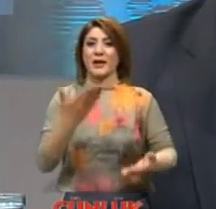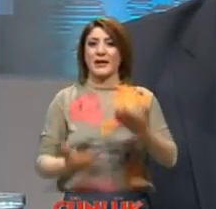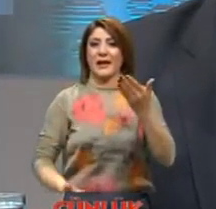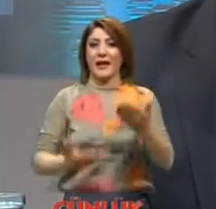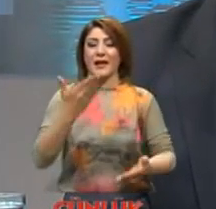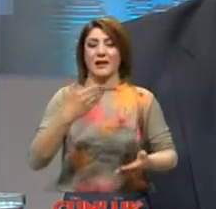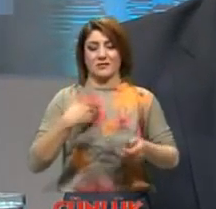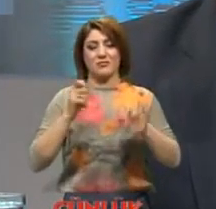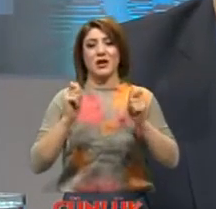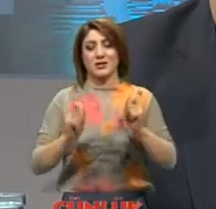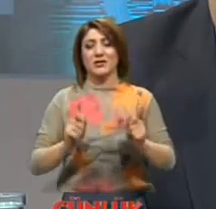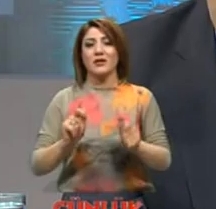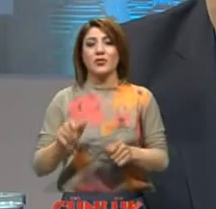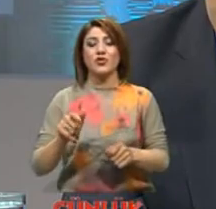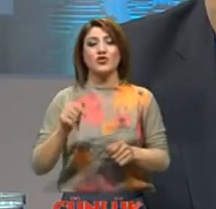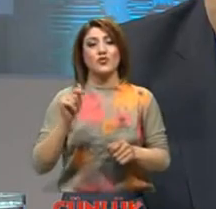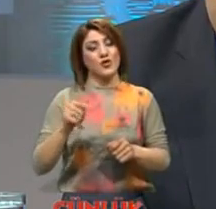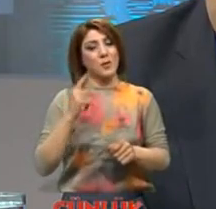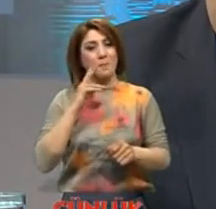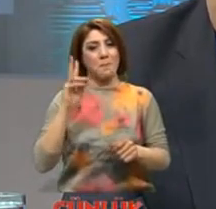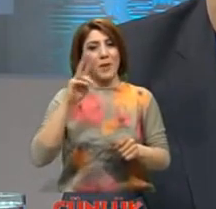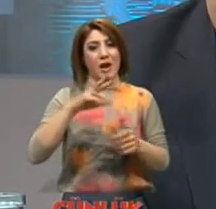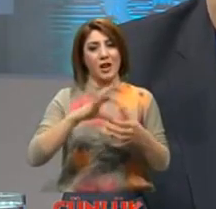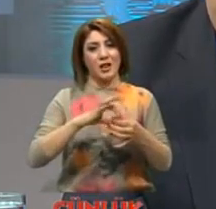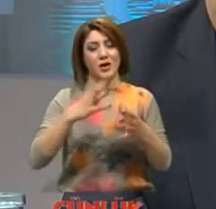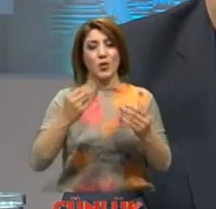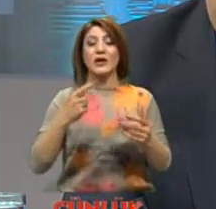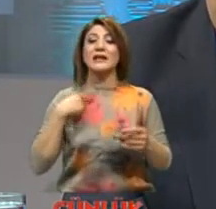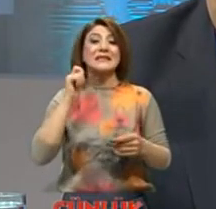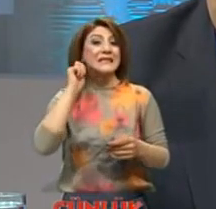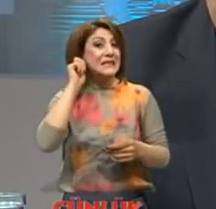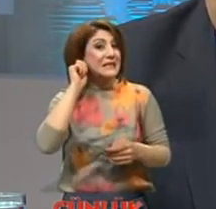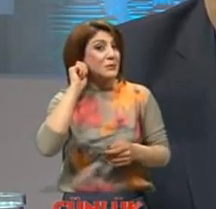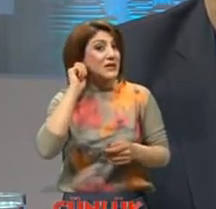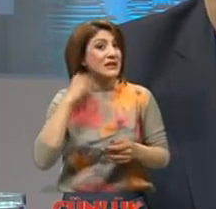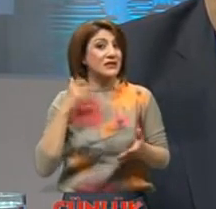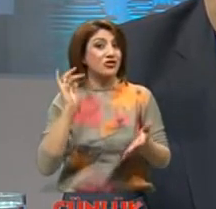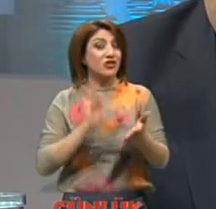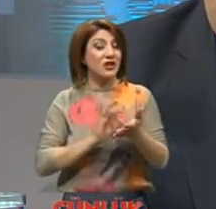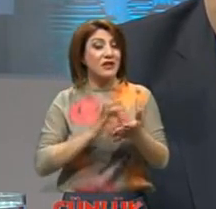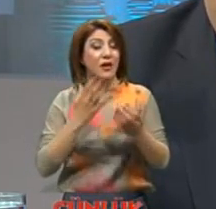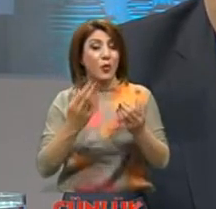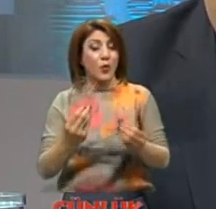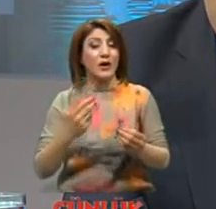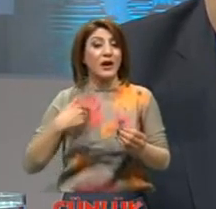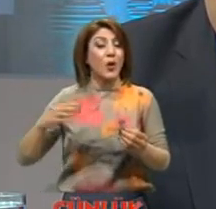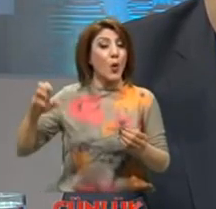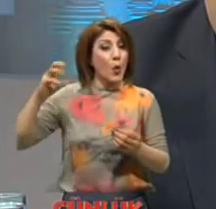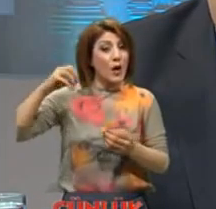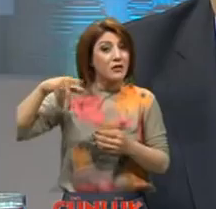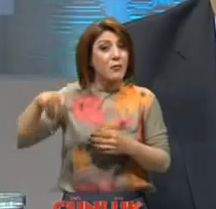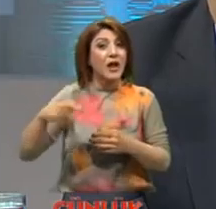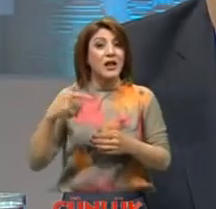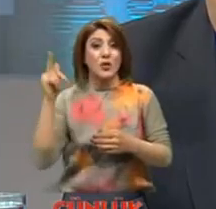Ne yapıyoruz? Hı hı. Bu manada şurada birkaç rakam vereyim. Disiplin cezası anlamında mesela bakın. Öğretmenlerimizin